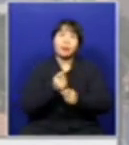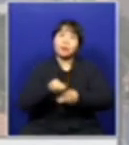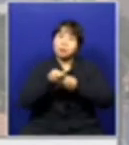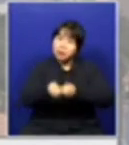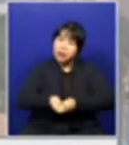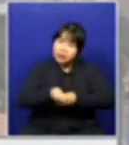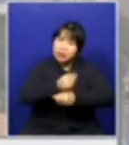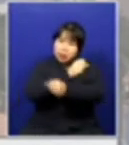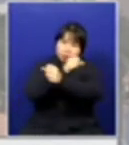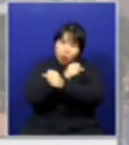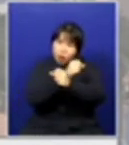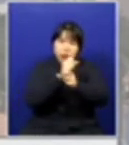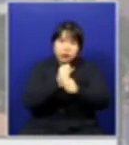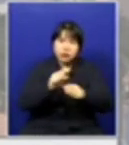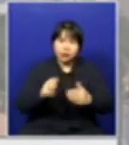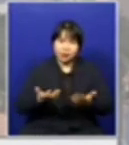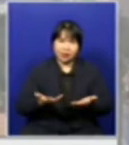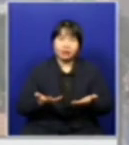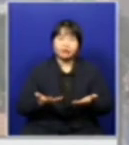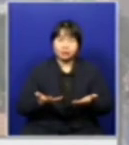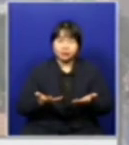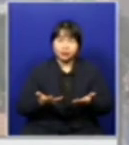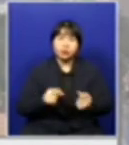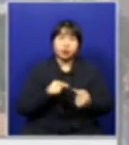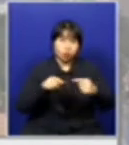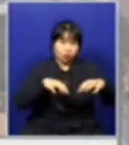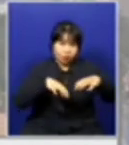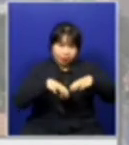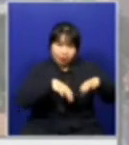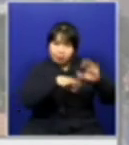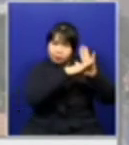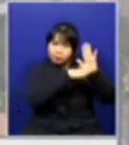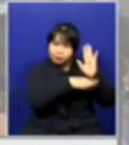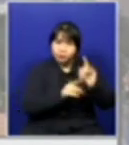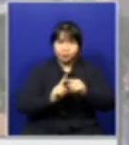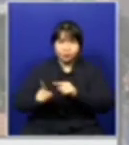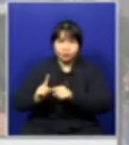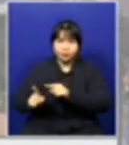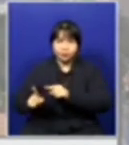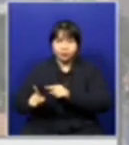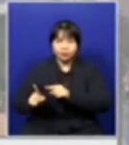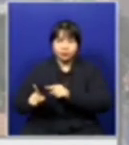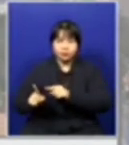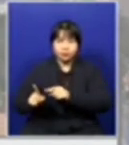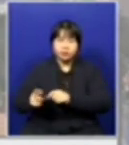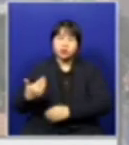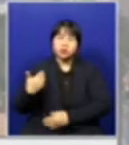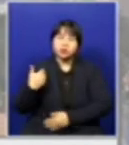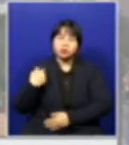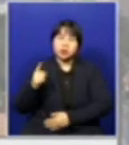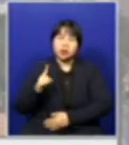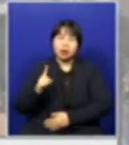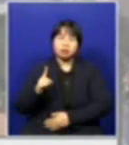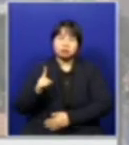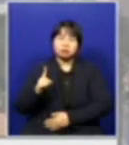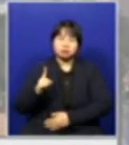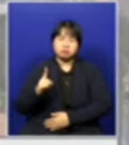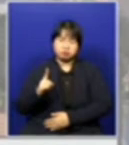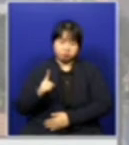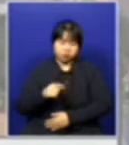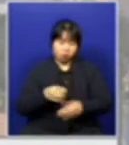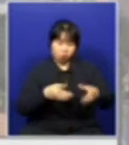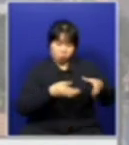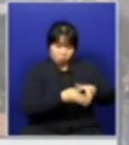ให้ปลอดภัยยังไงซึ่งการจัดการต่างๆเนี่ยจะต้องอ าศัยบูรณาการจากหลายๆภา